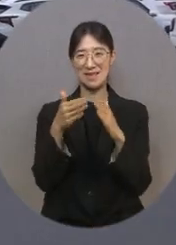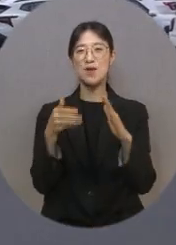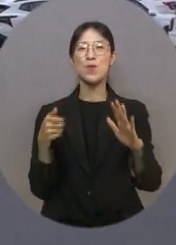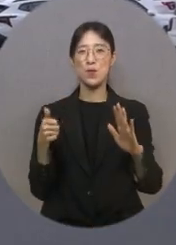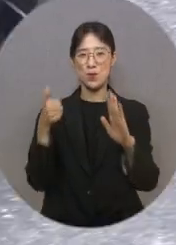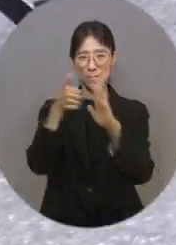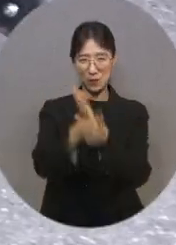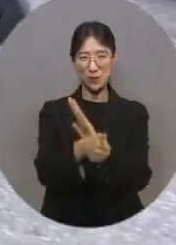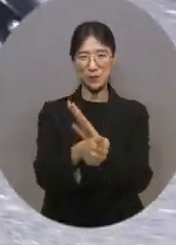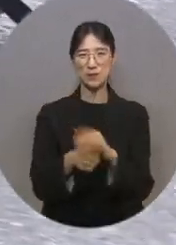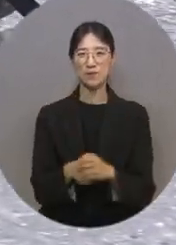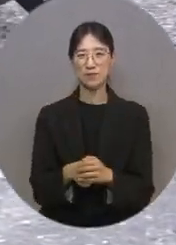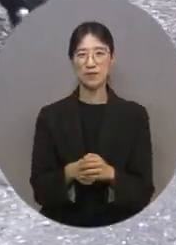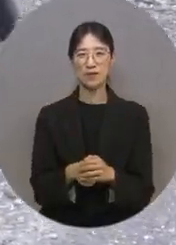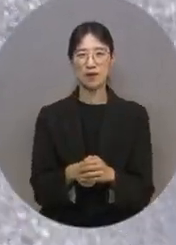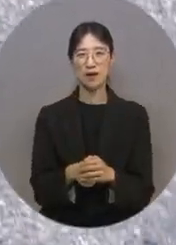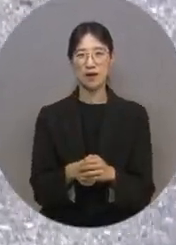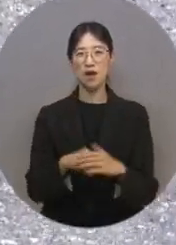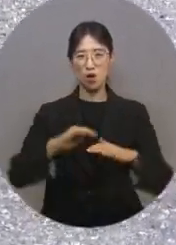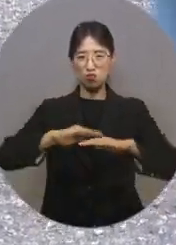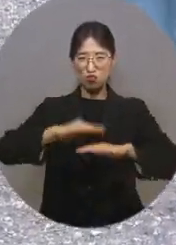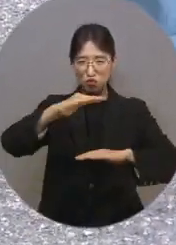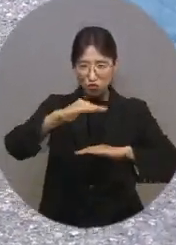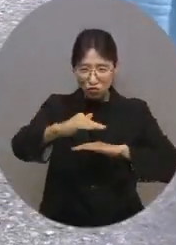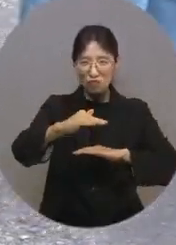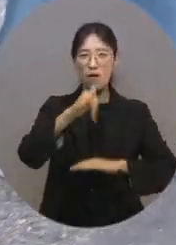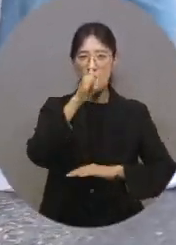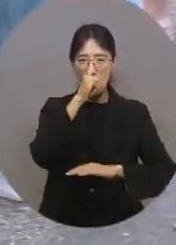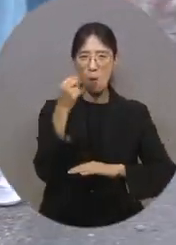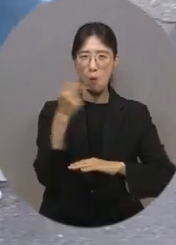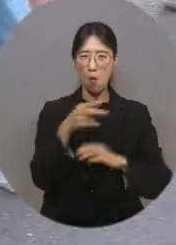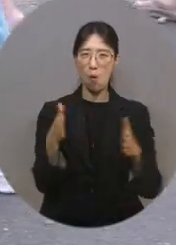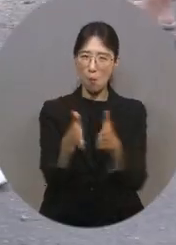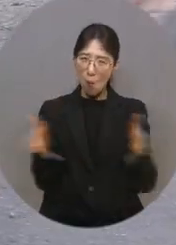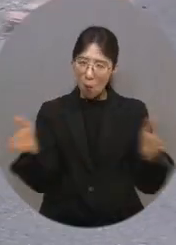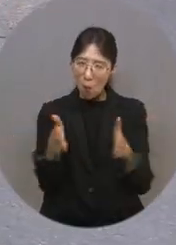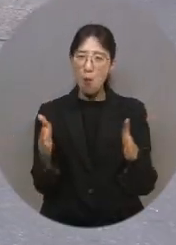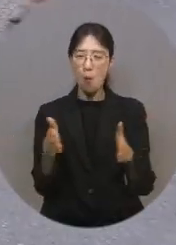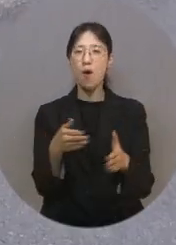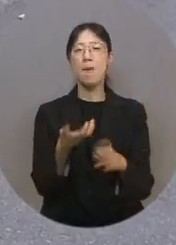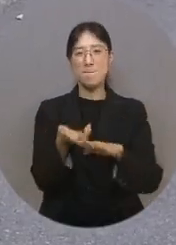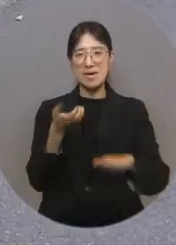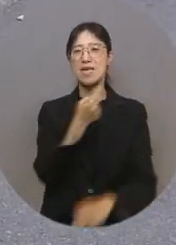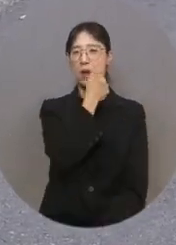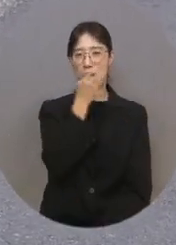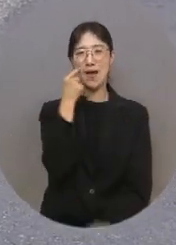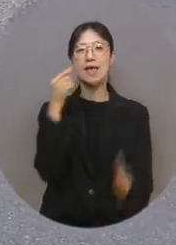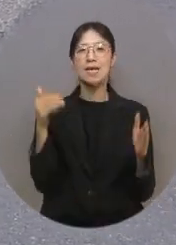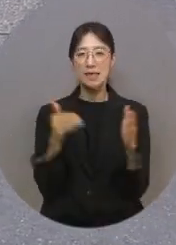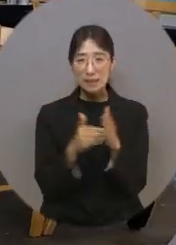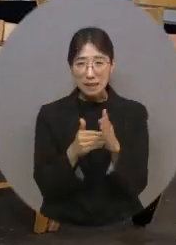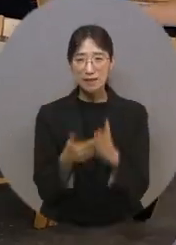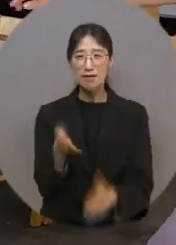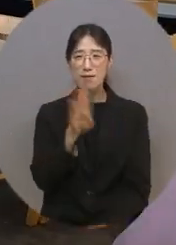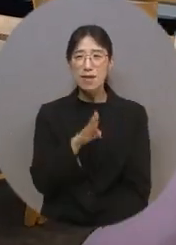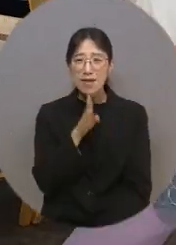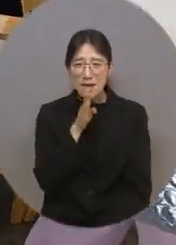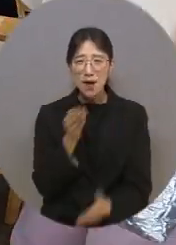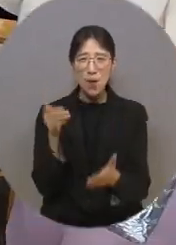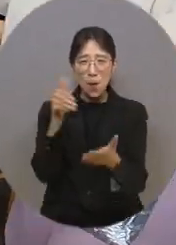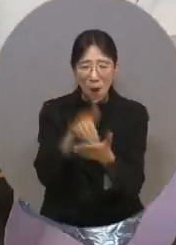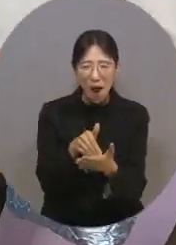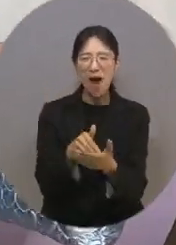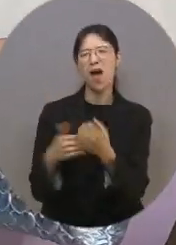가족들. 문턱 여부와 입구폭 등 휠체어가 들어갈 수 있는지 사전에 알아봤지만 막상 도착하고